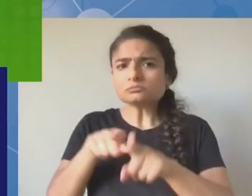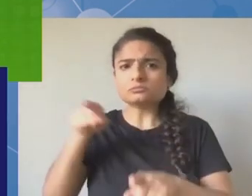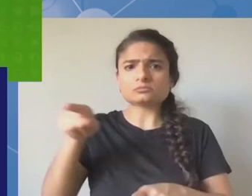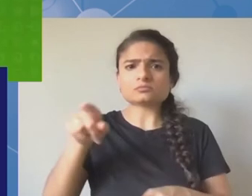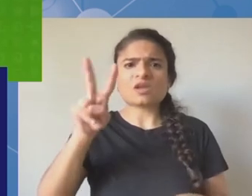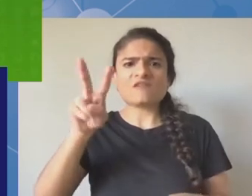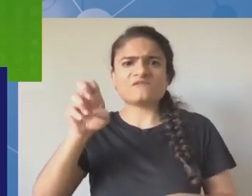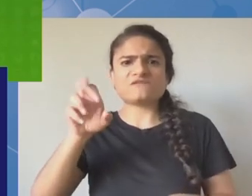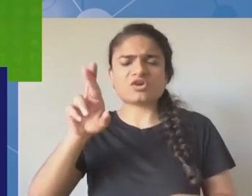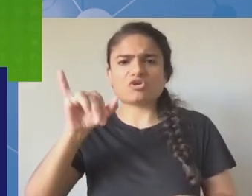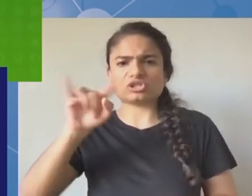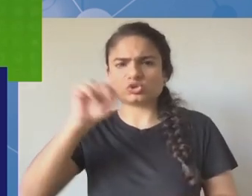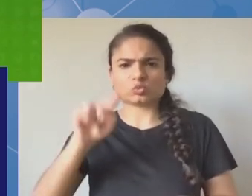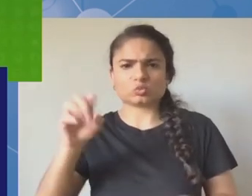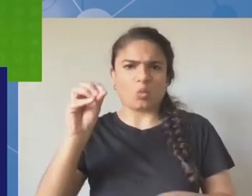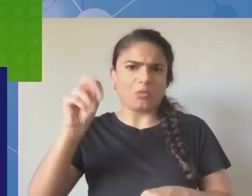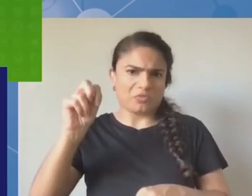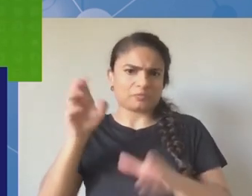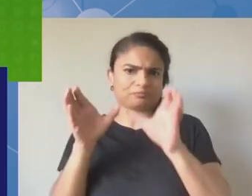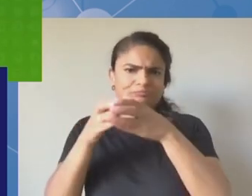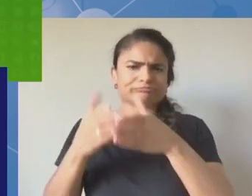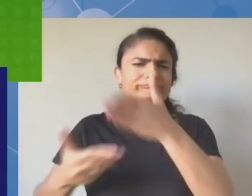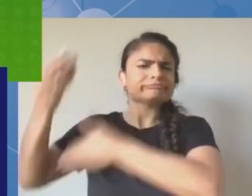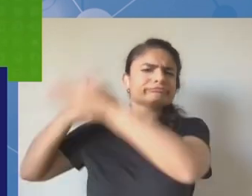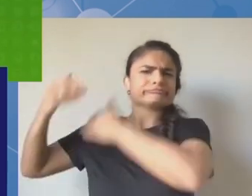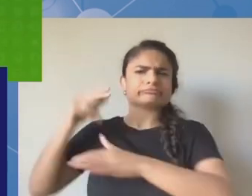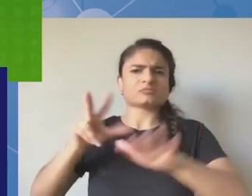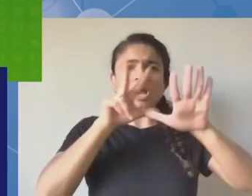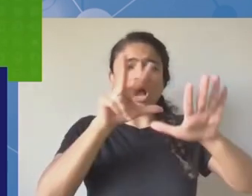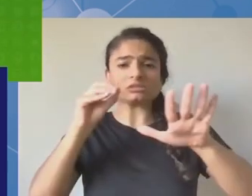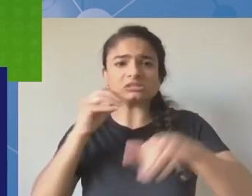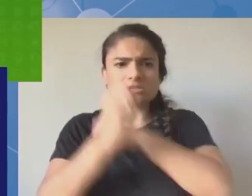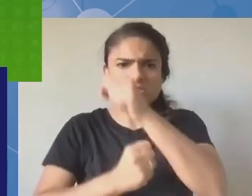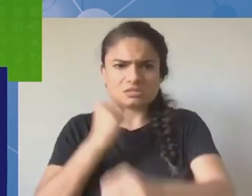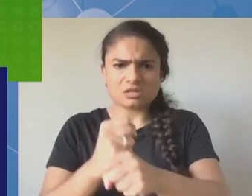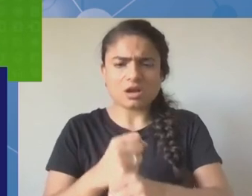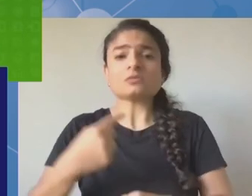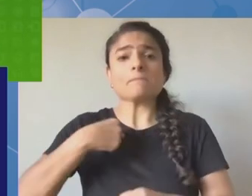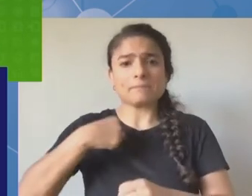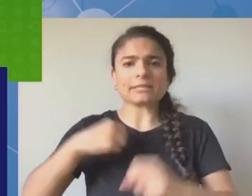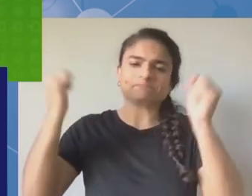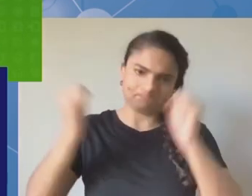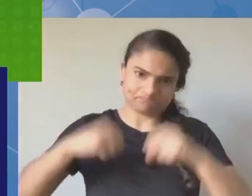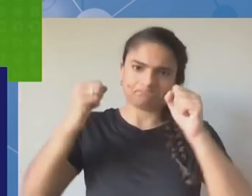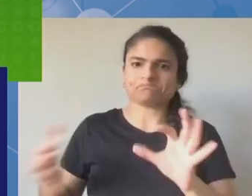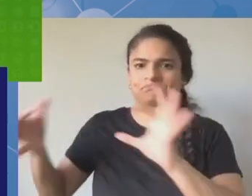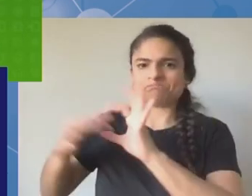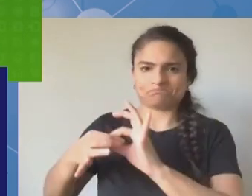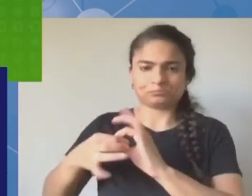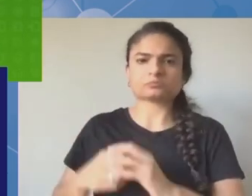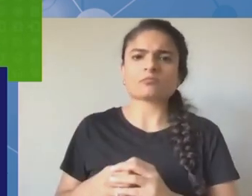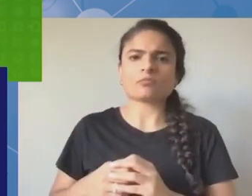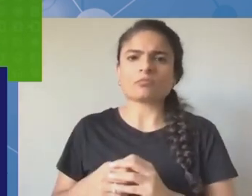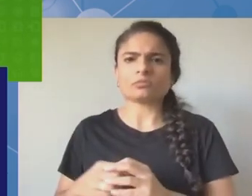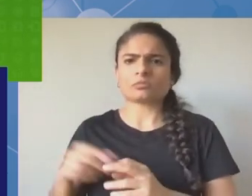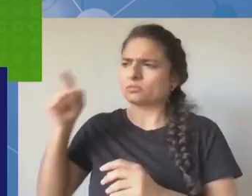أود أن أقول أنني أوافق ما قالته أنري. هذا النقاش